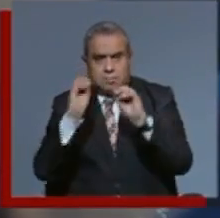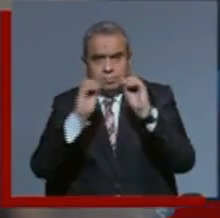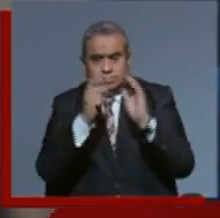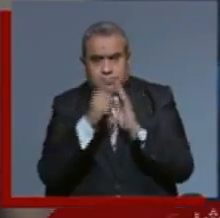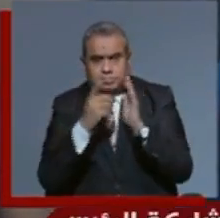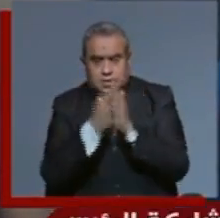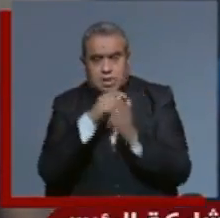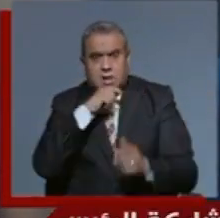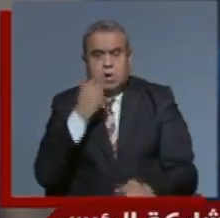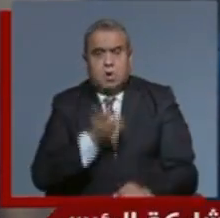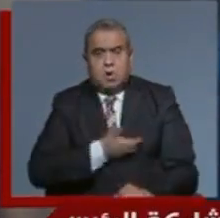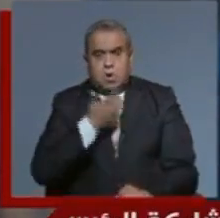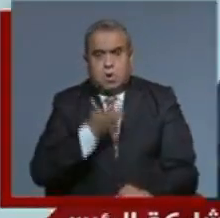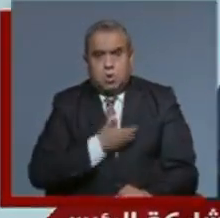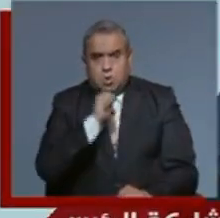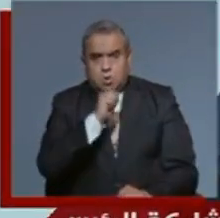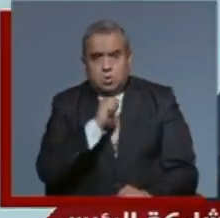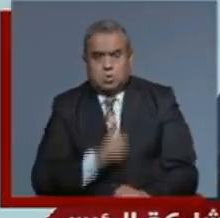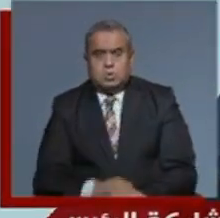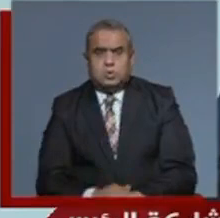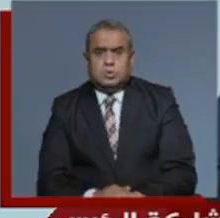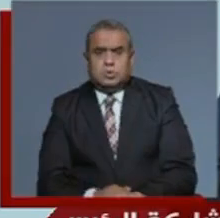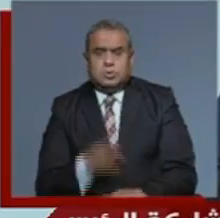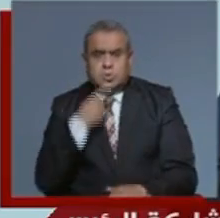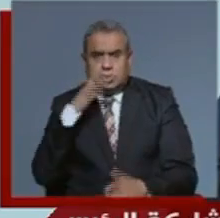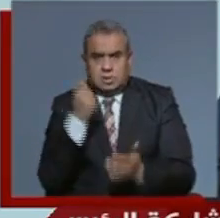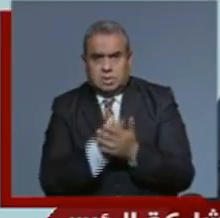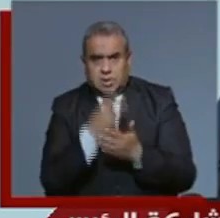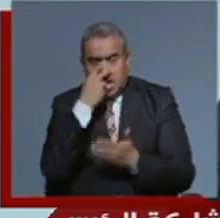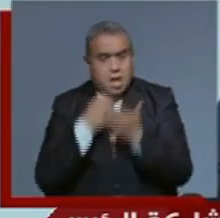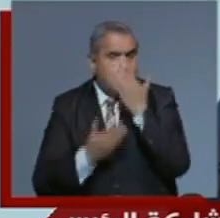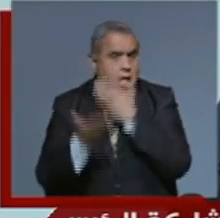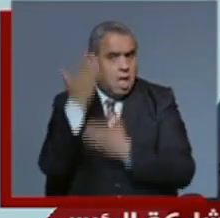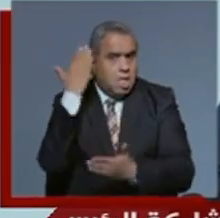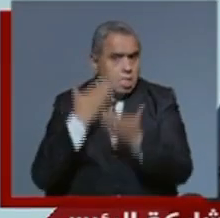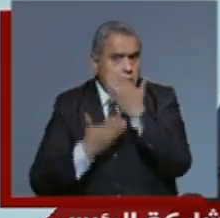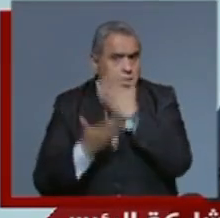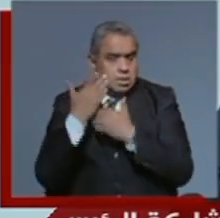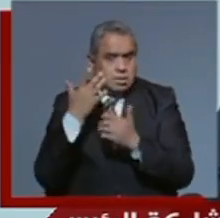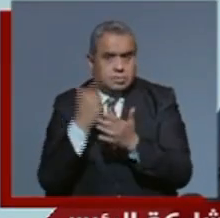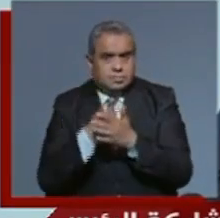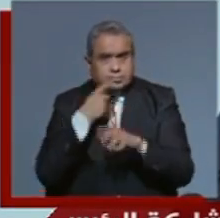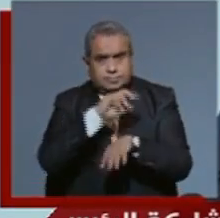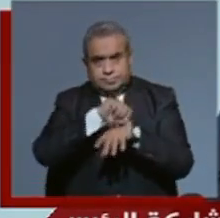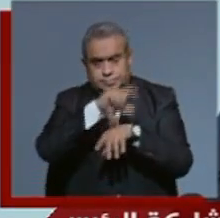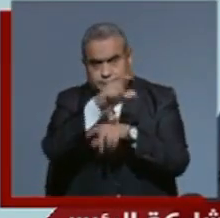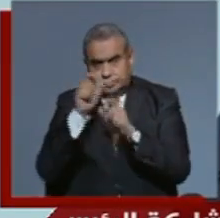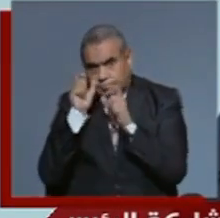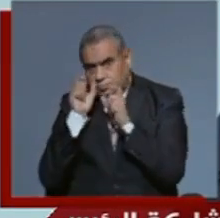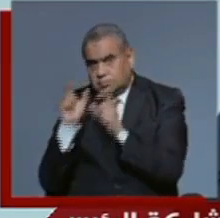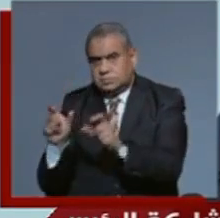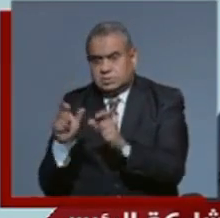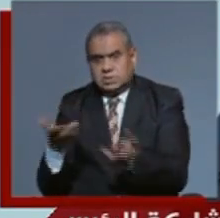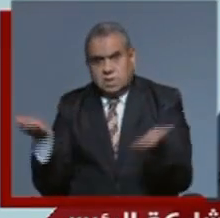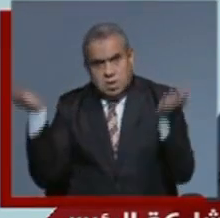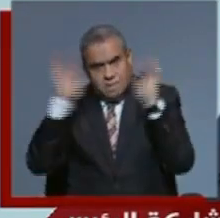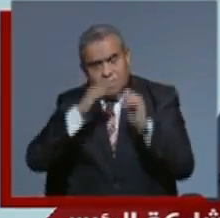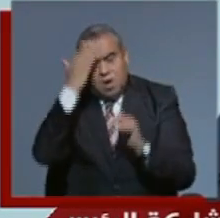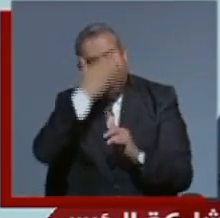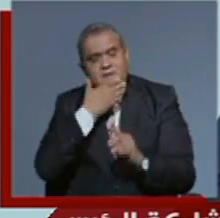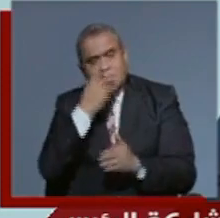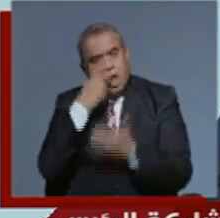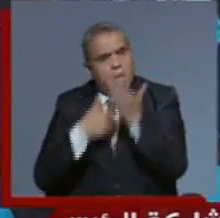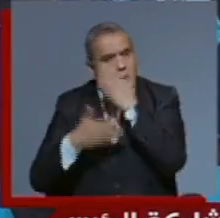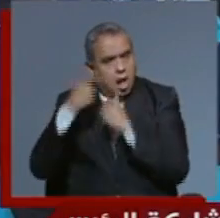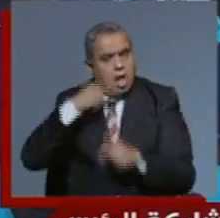روسيا في المحطات السابقة أولت اهتماما غير كافيا بإفريقيا.